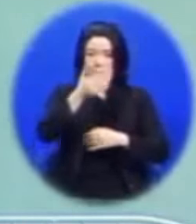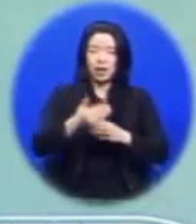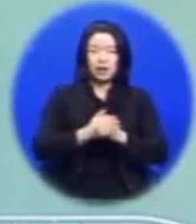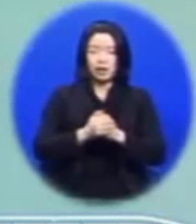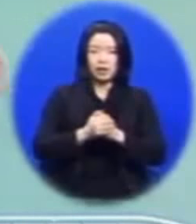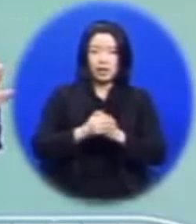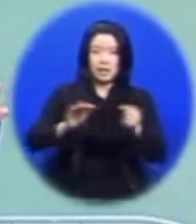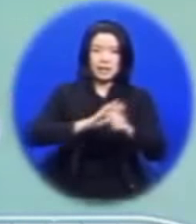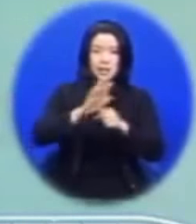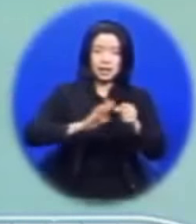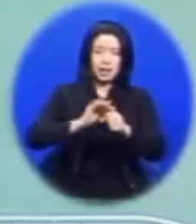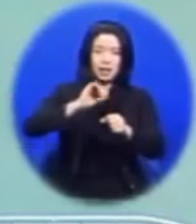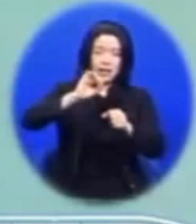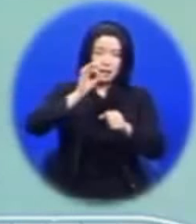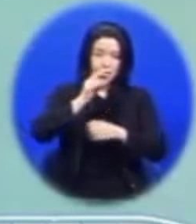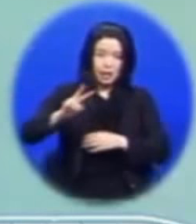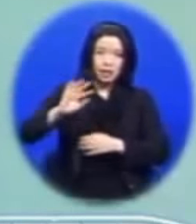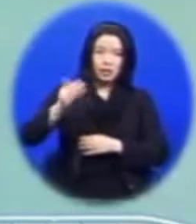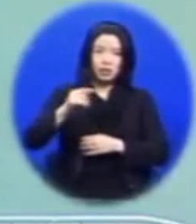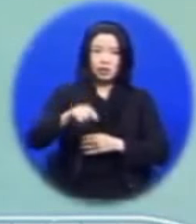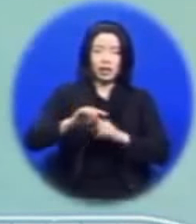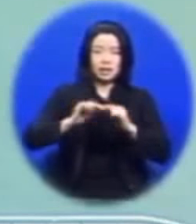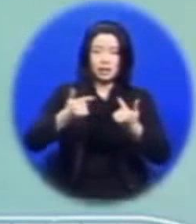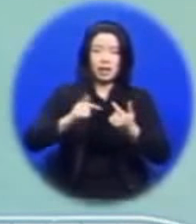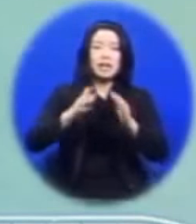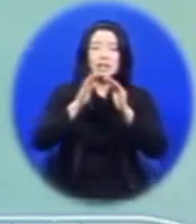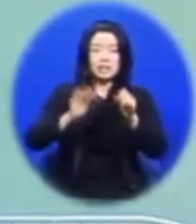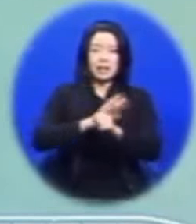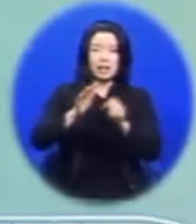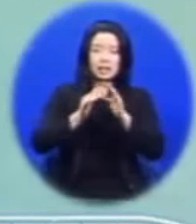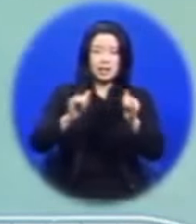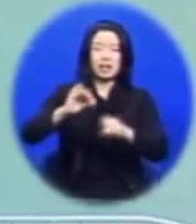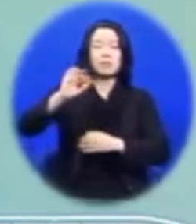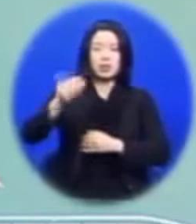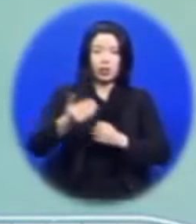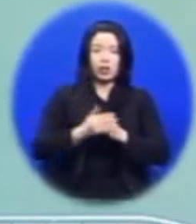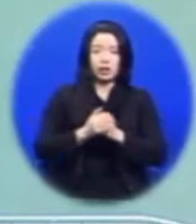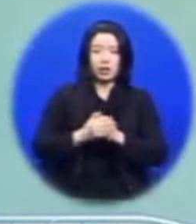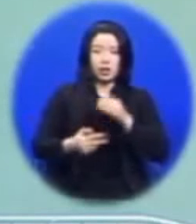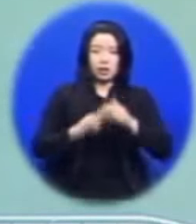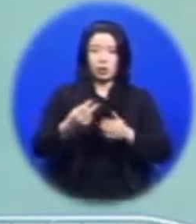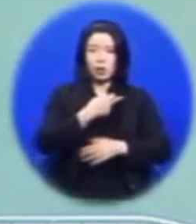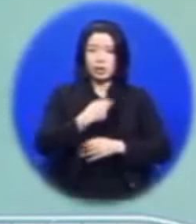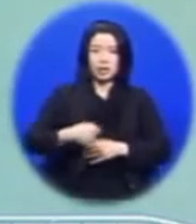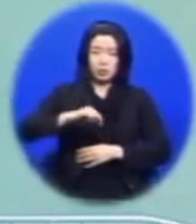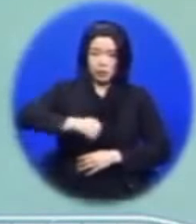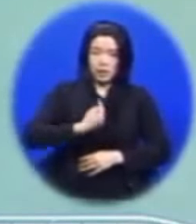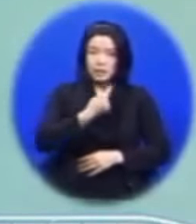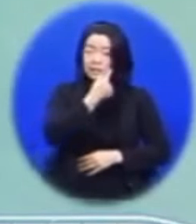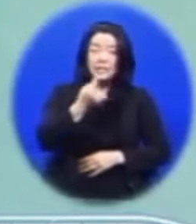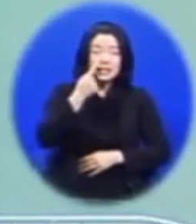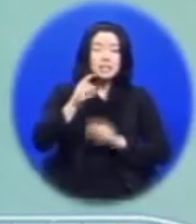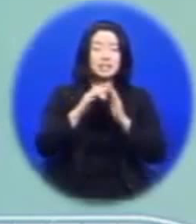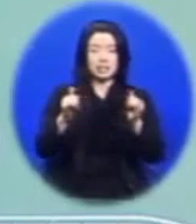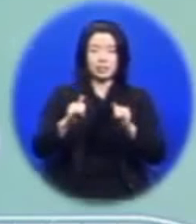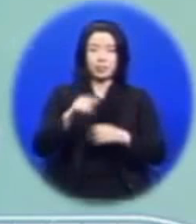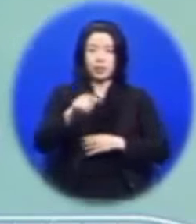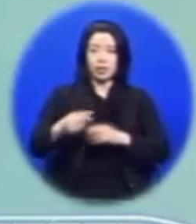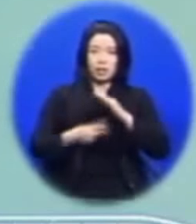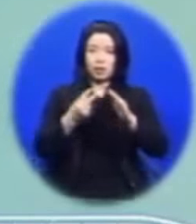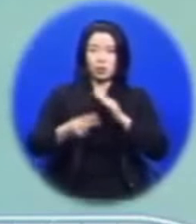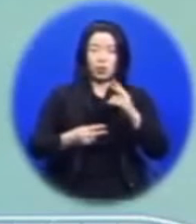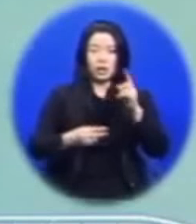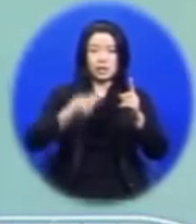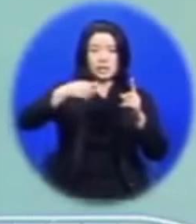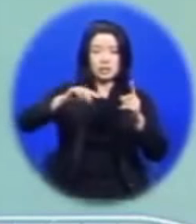사랑해야 된다가 아니고 사랑의 사람이 돼요 요한사도 자신이 증인이요이 요한 1세를 쓴